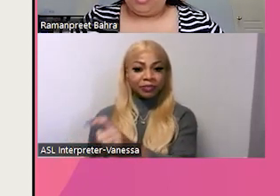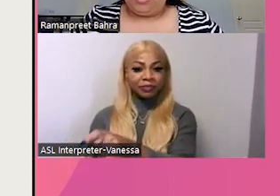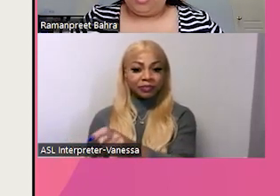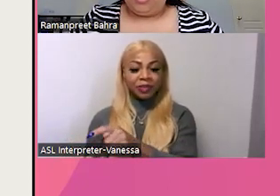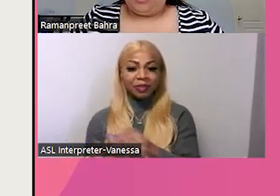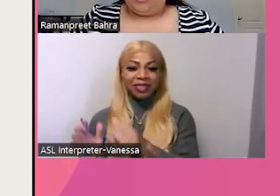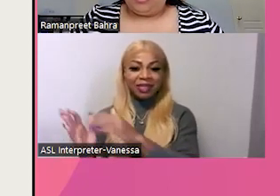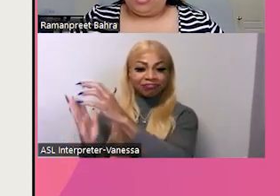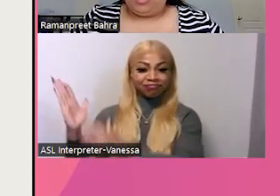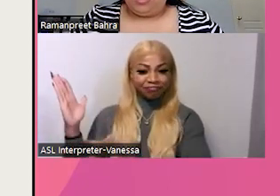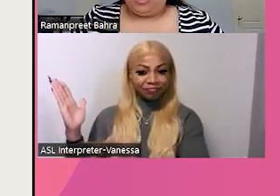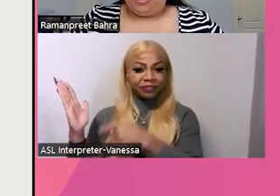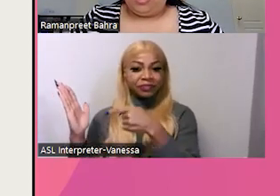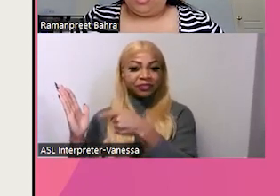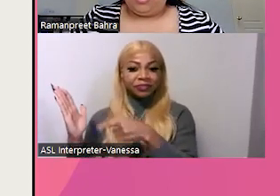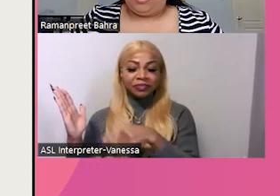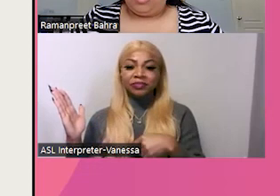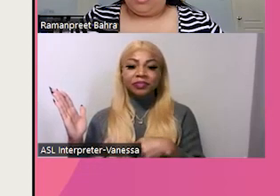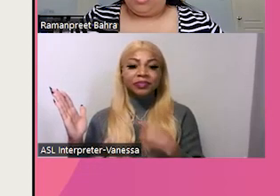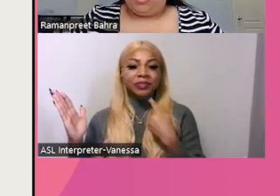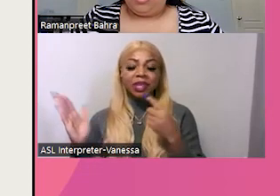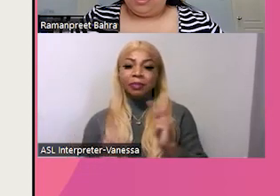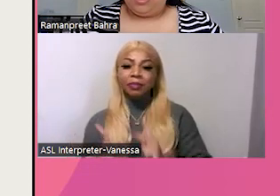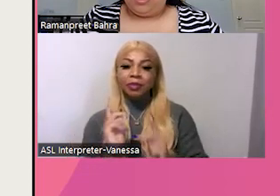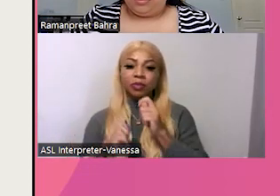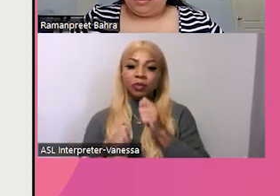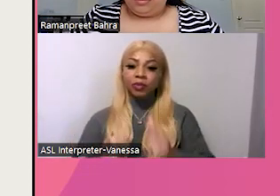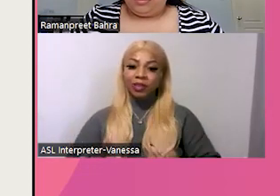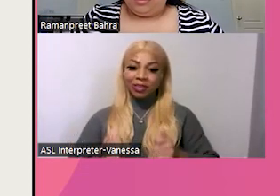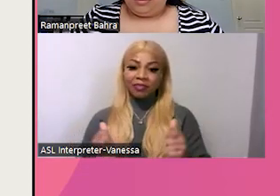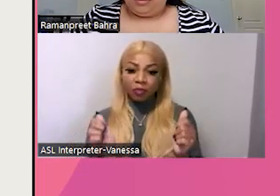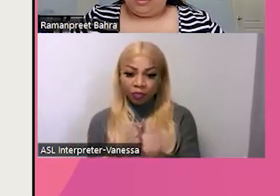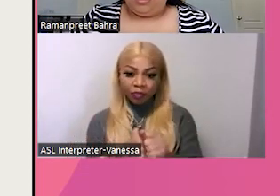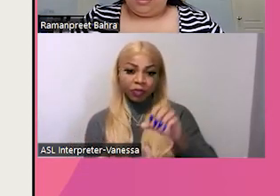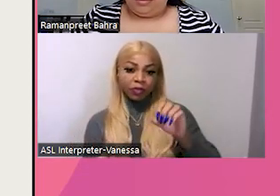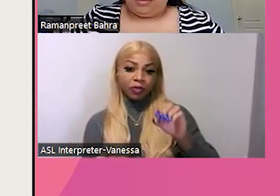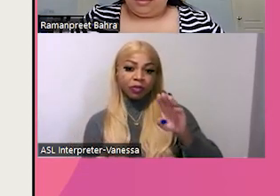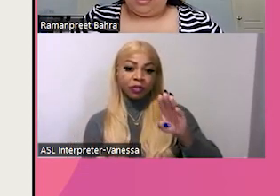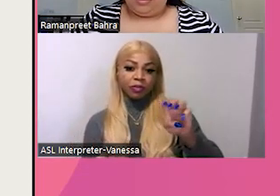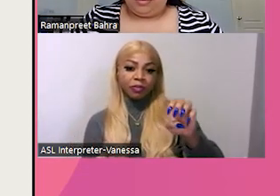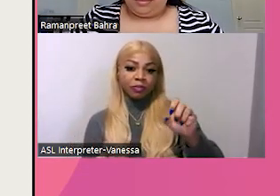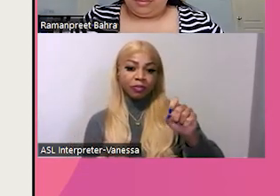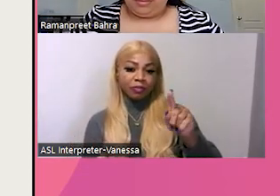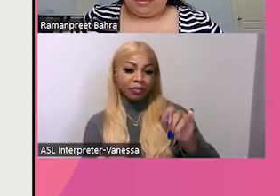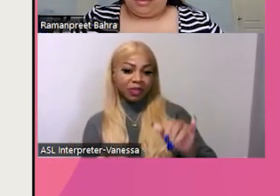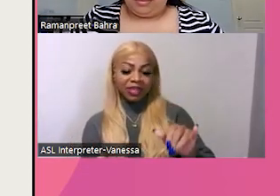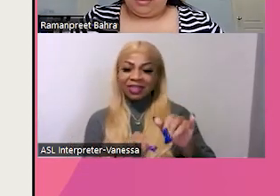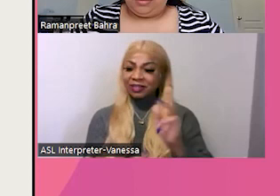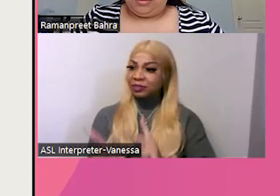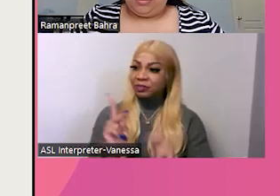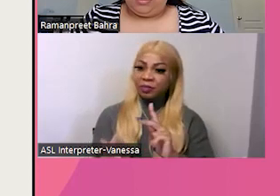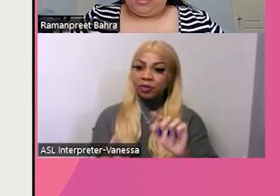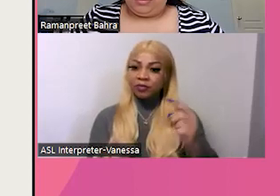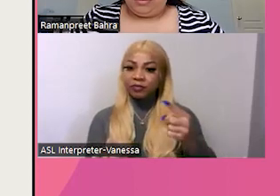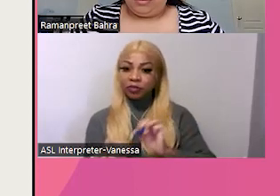majeur. Dans le guide, on dit que les patients corpulents sont des gens qui vivent avec l'obésité. Il s'agit